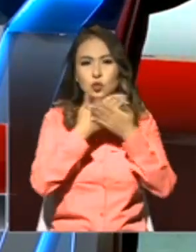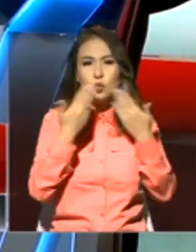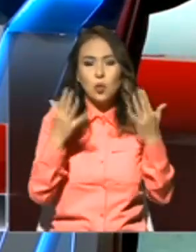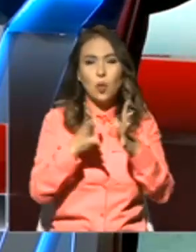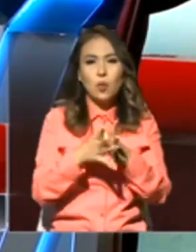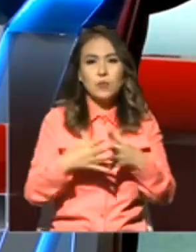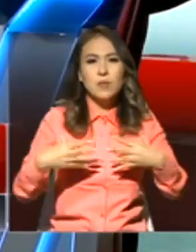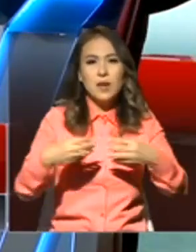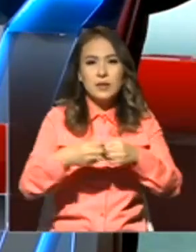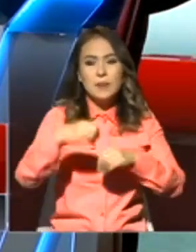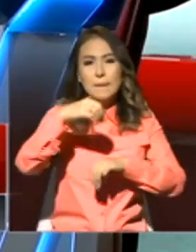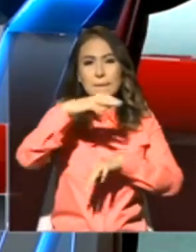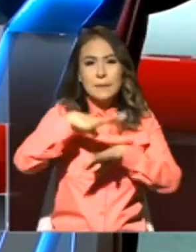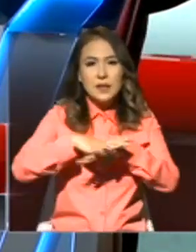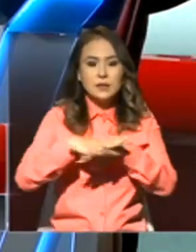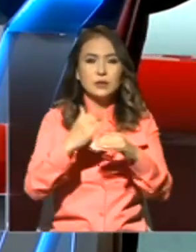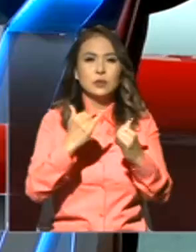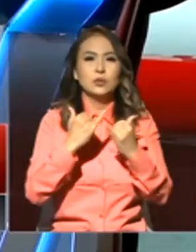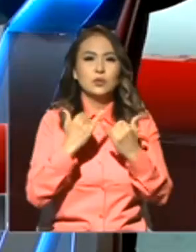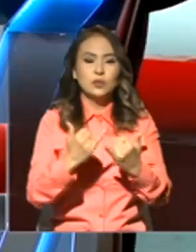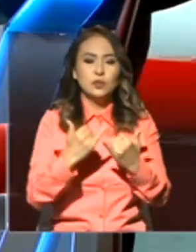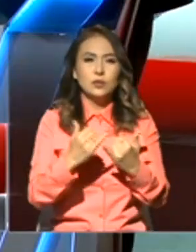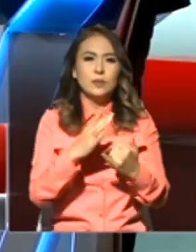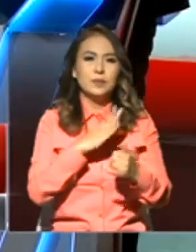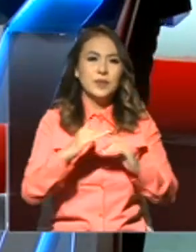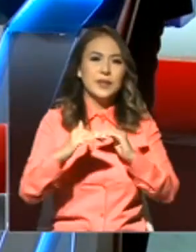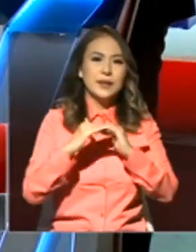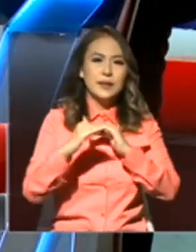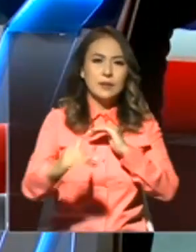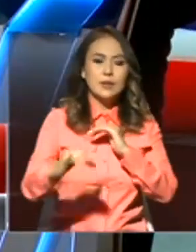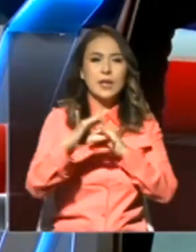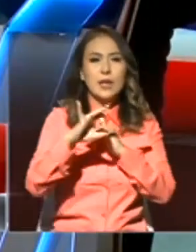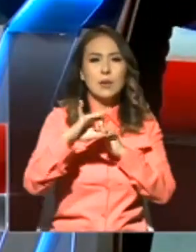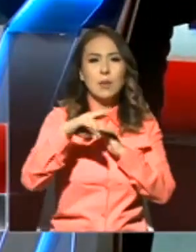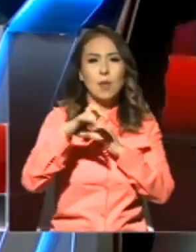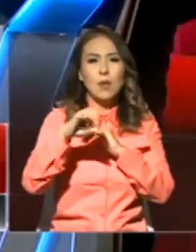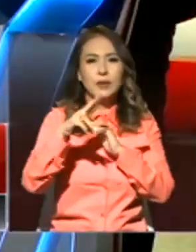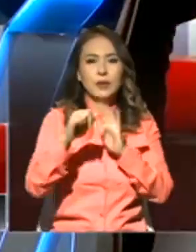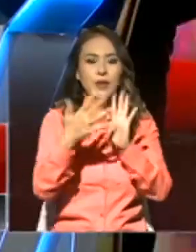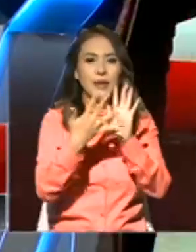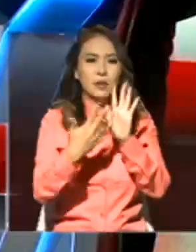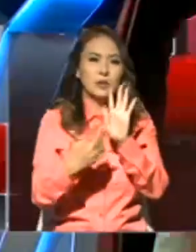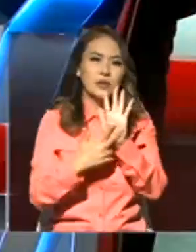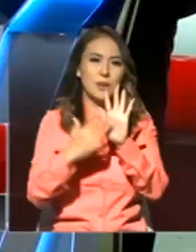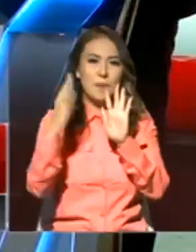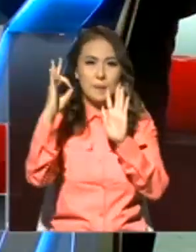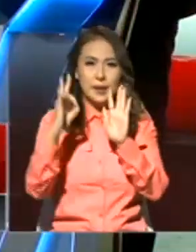банкі бүгінгі таңда жалпы еліміздегі ипотеканың 58% алып тұрғаны рас.